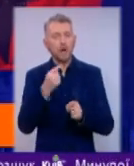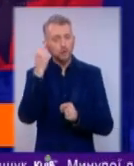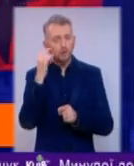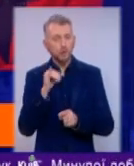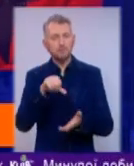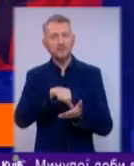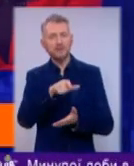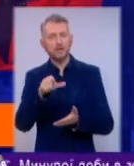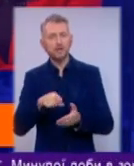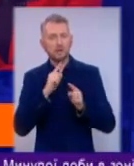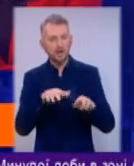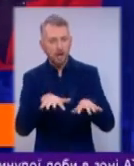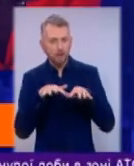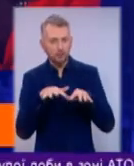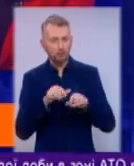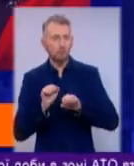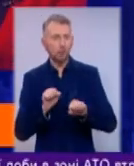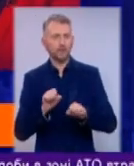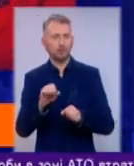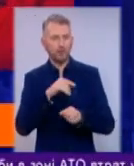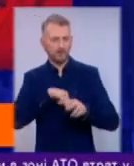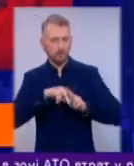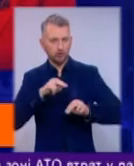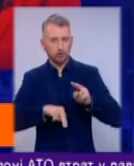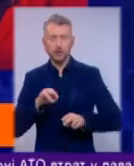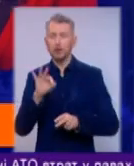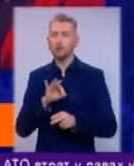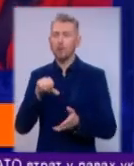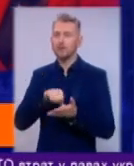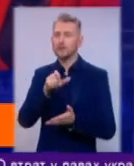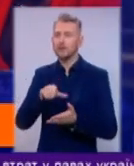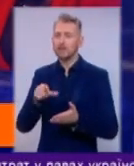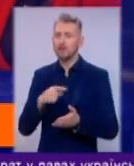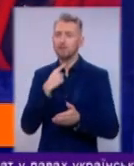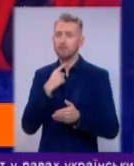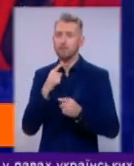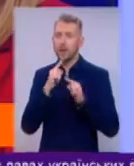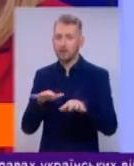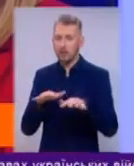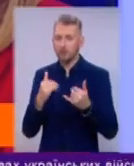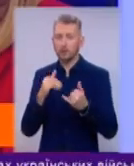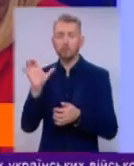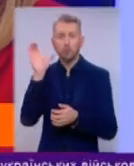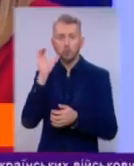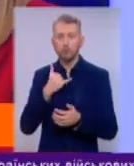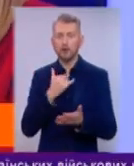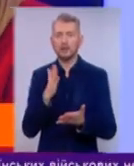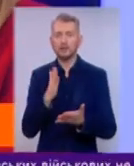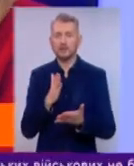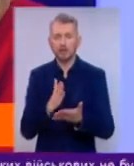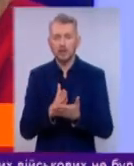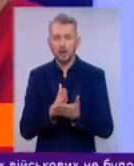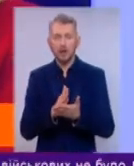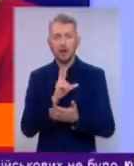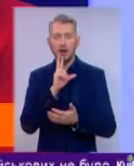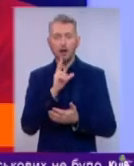представники парламенту про європейське налаштування. До речі, що думають представники парламенту? Дякую за відповідь. Зараз послухаємо. У нас є пряма